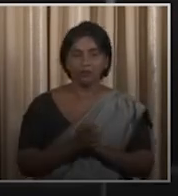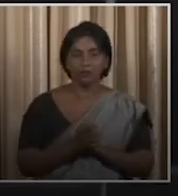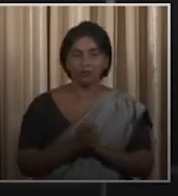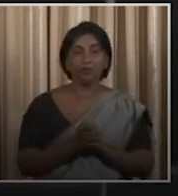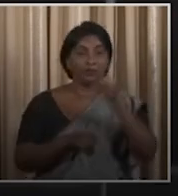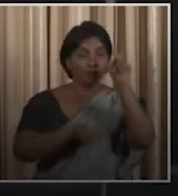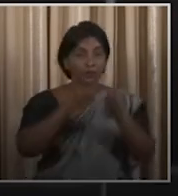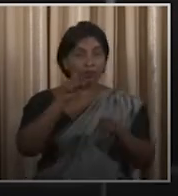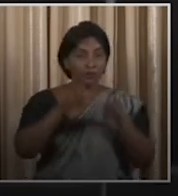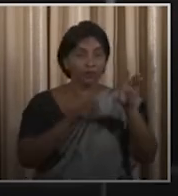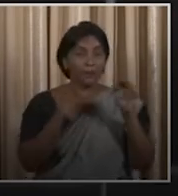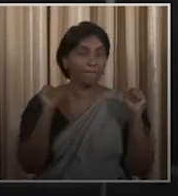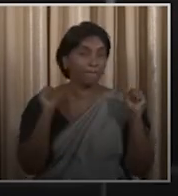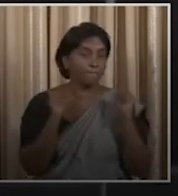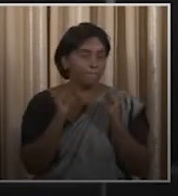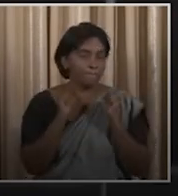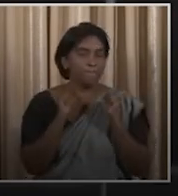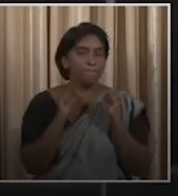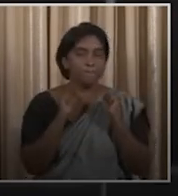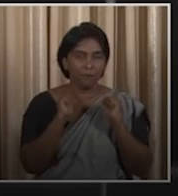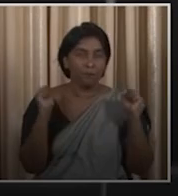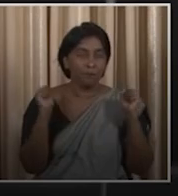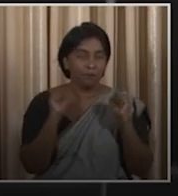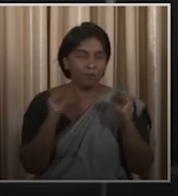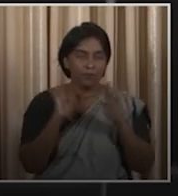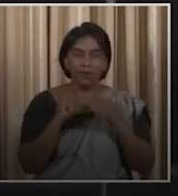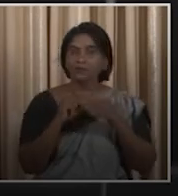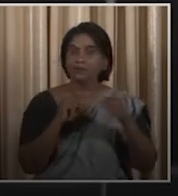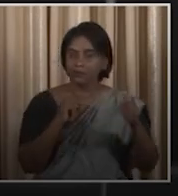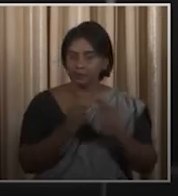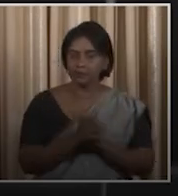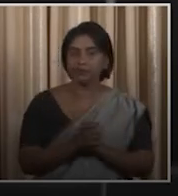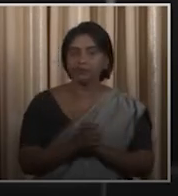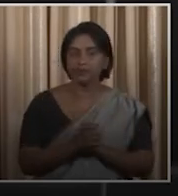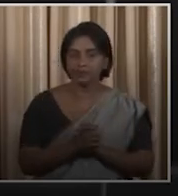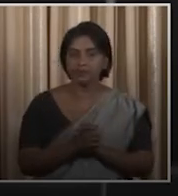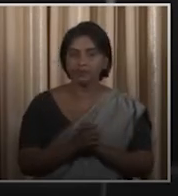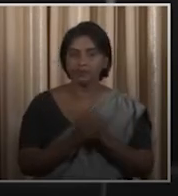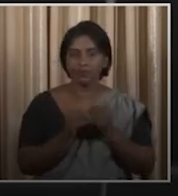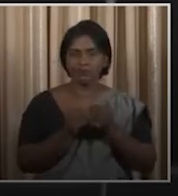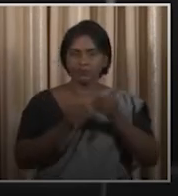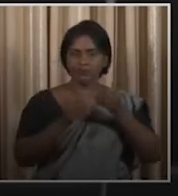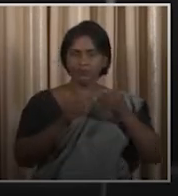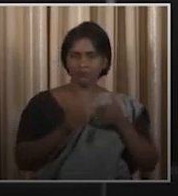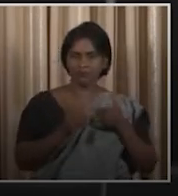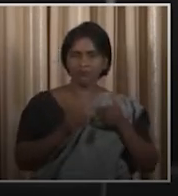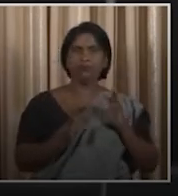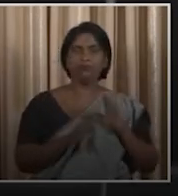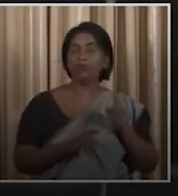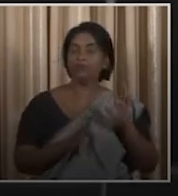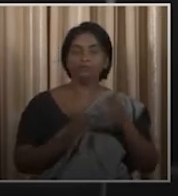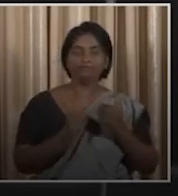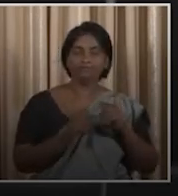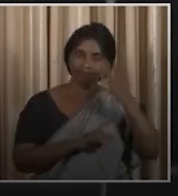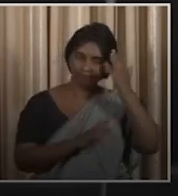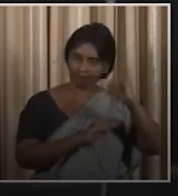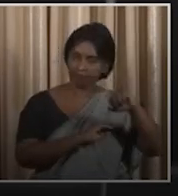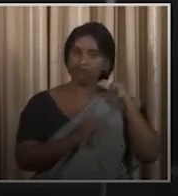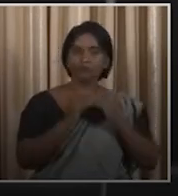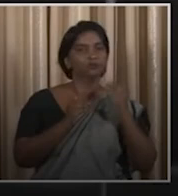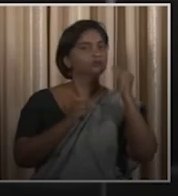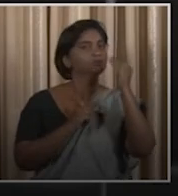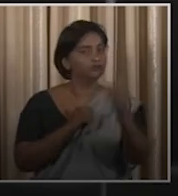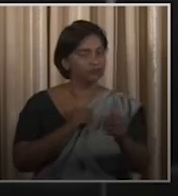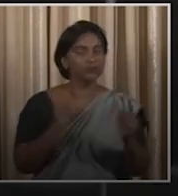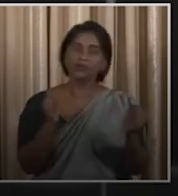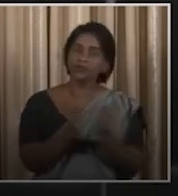අය බය වෙච්ච තැන් බය කරන්න බය වෙච්ච අඩියක් පස්සට ගත්ත තැන් වල එතුමිය අඩියක් ඉස්සරහට තියලා